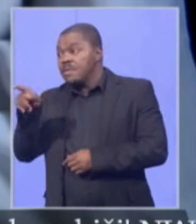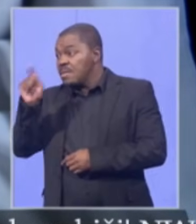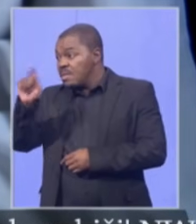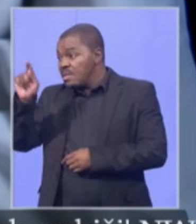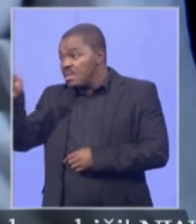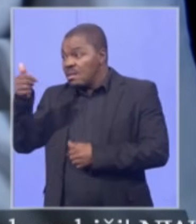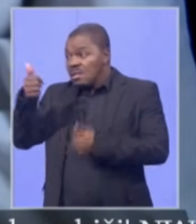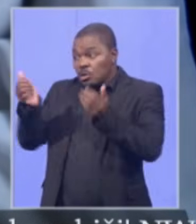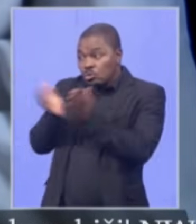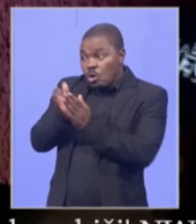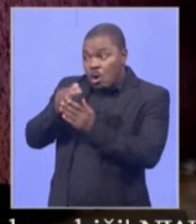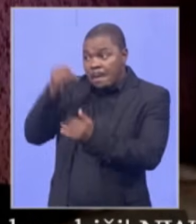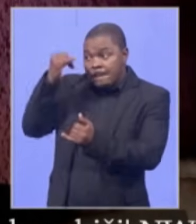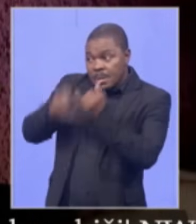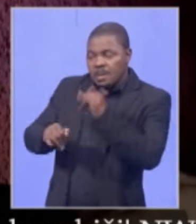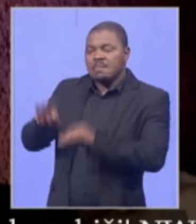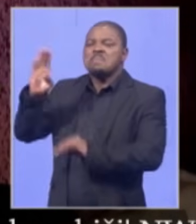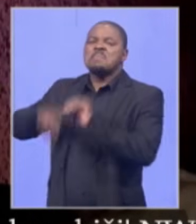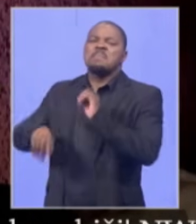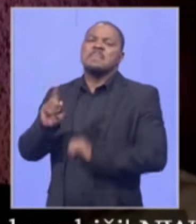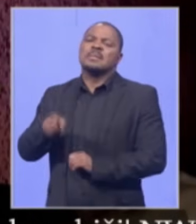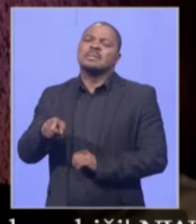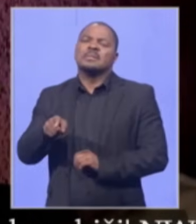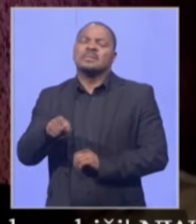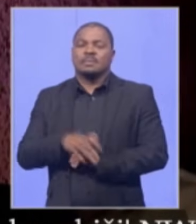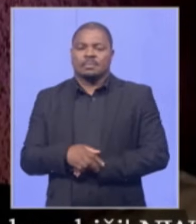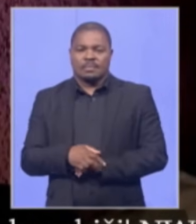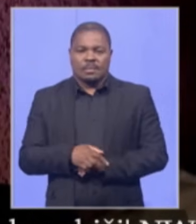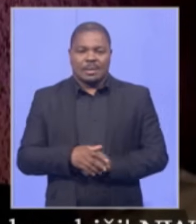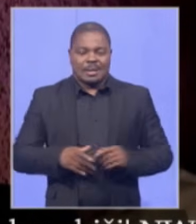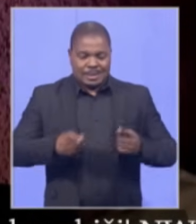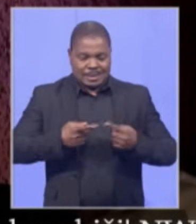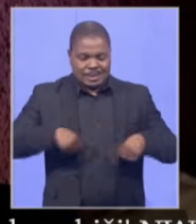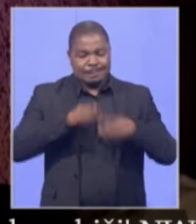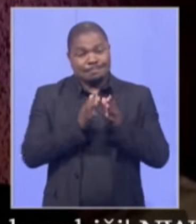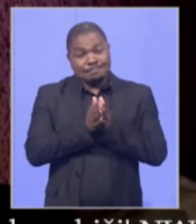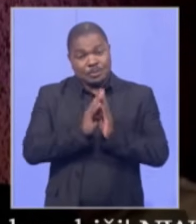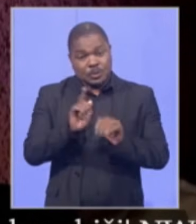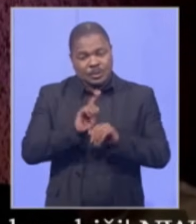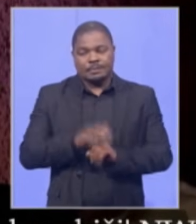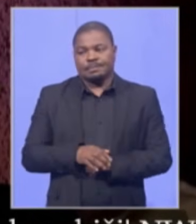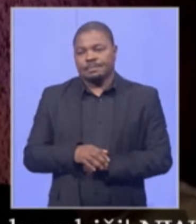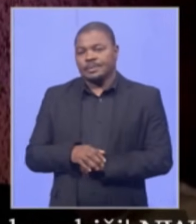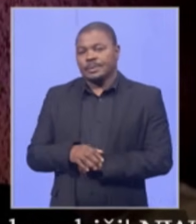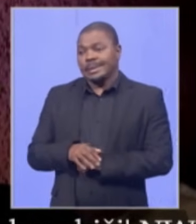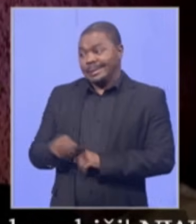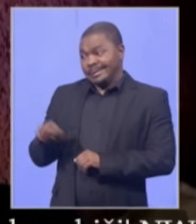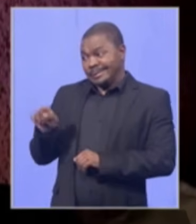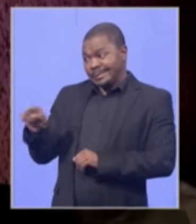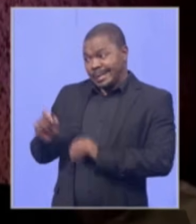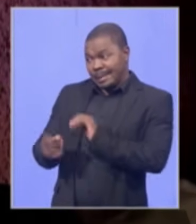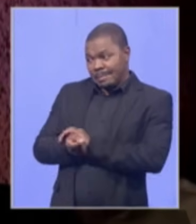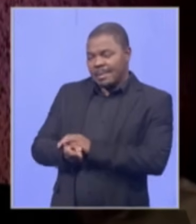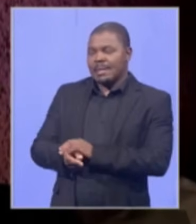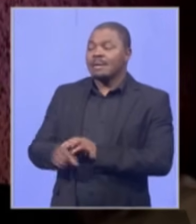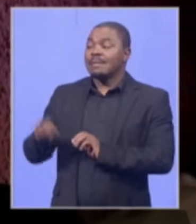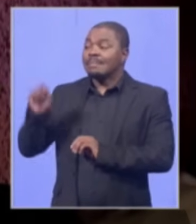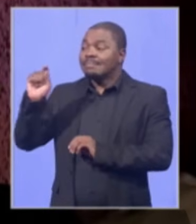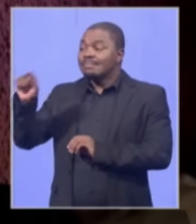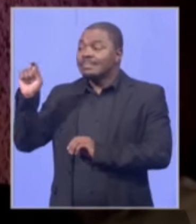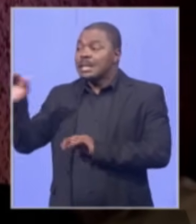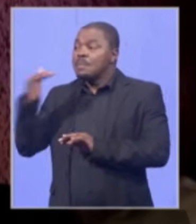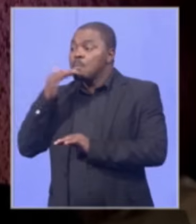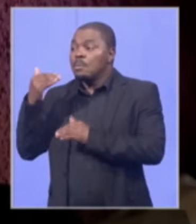go batsamaisi ba sekolo. Re kopa gore ka baka la tiragalo a batho ba rweswe maikarabelo